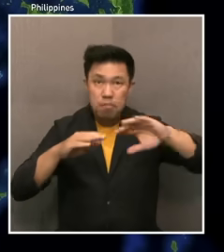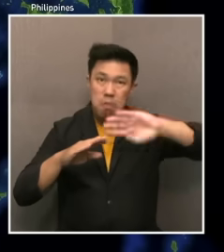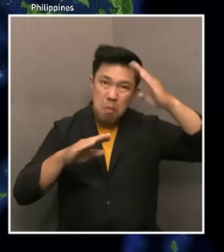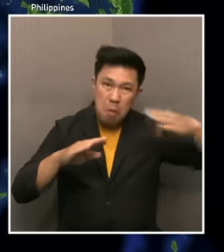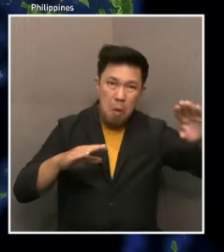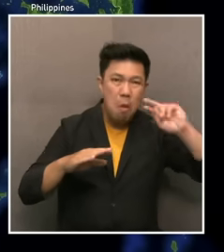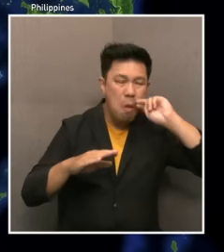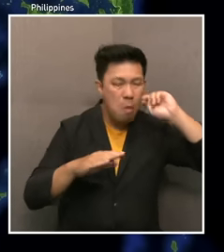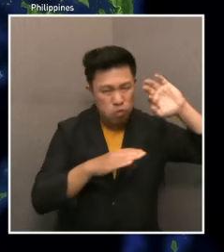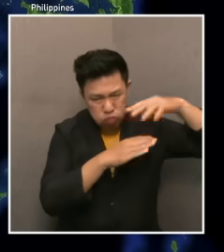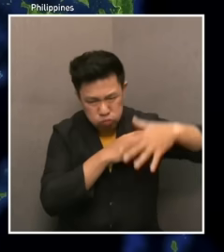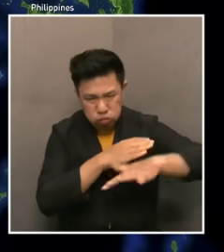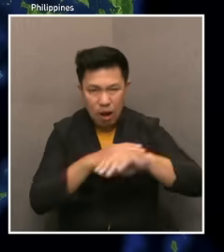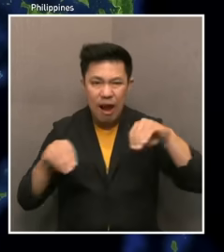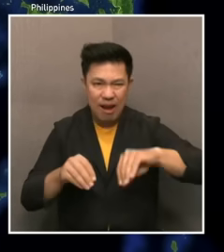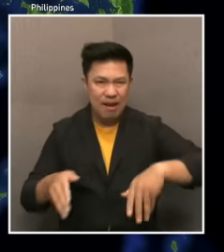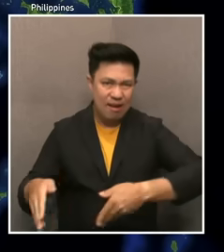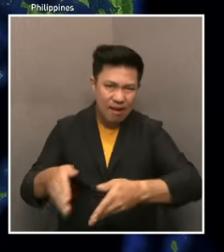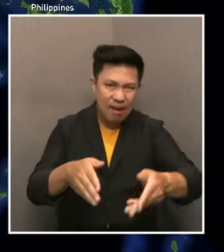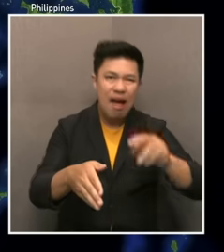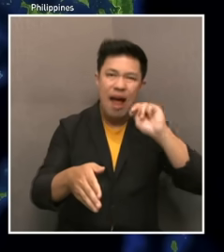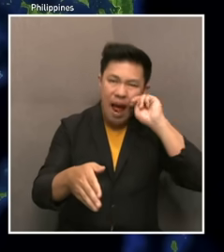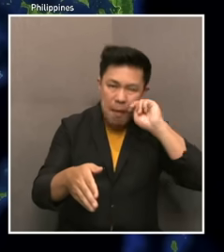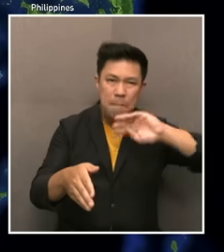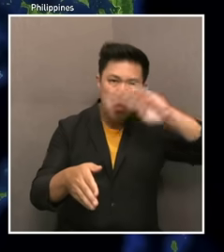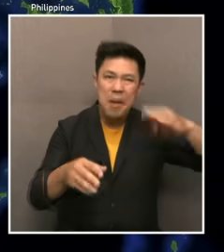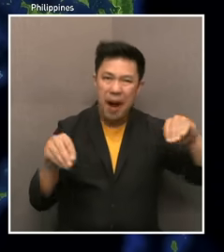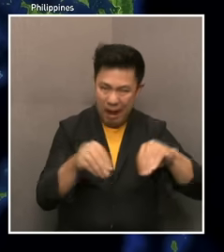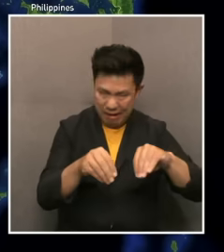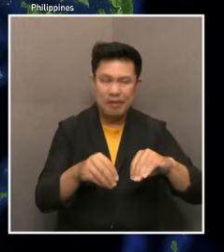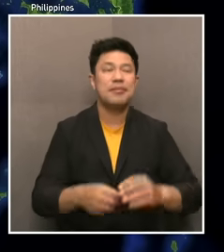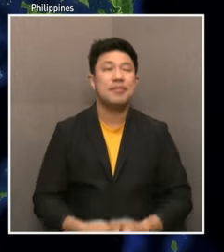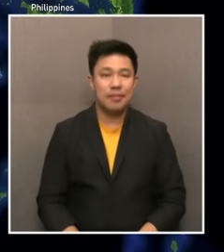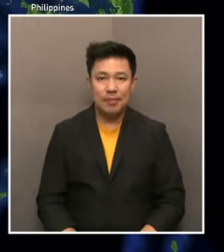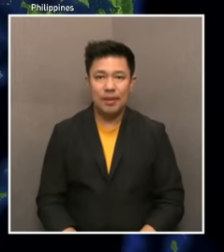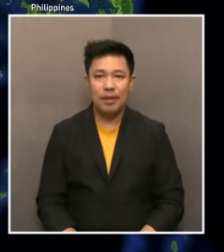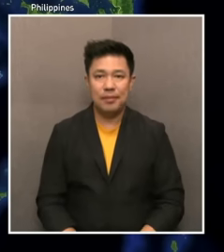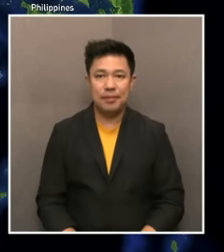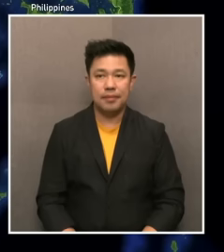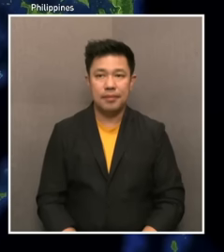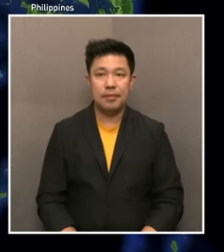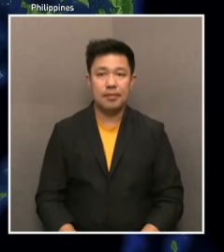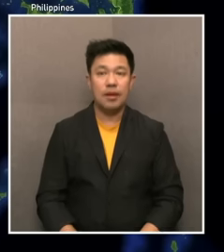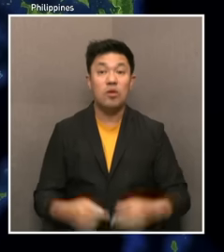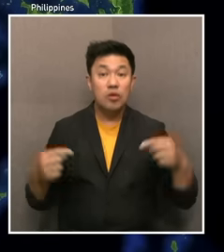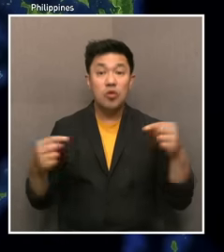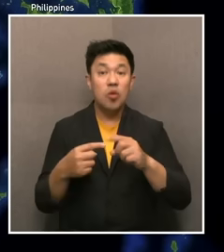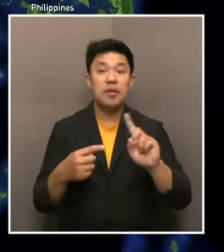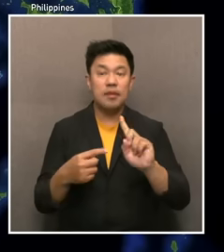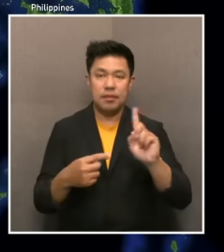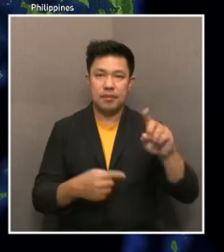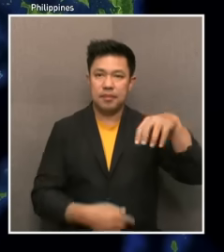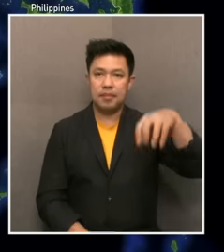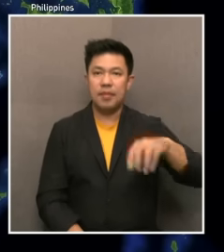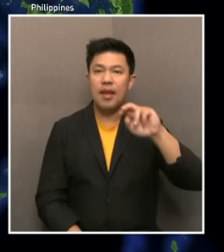โดยเฉพาะพื้นที่ลาดเชิงเขาใกล้ทางน้ำไหลผ่านและพื้นที่ลุ่มครับสอดคล้องกับที่ที่สำนักงานทรัพยากร